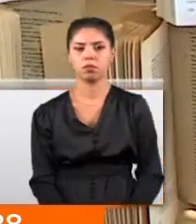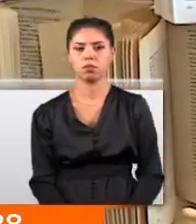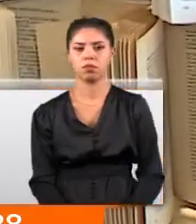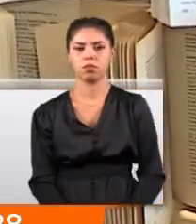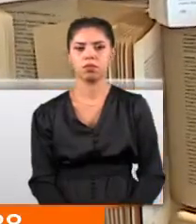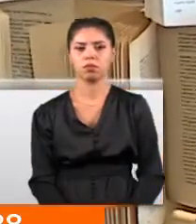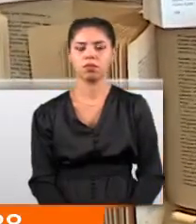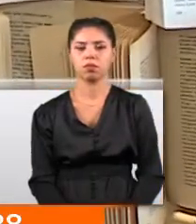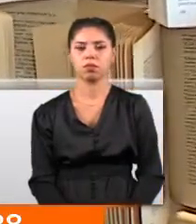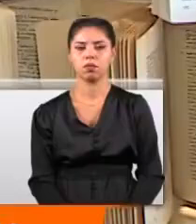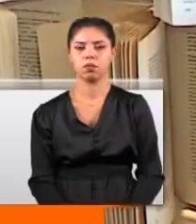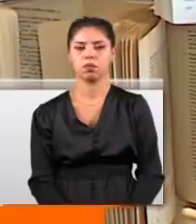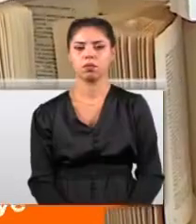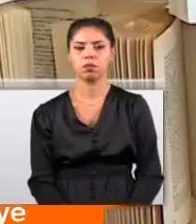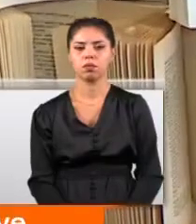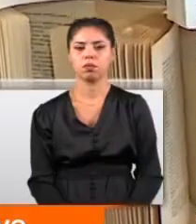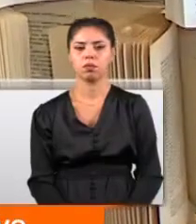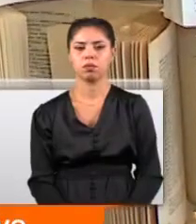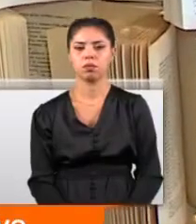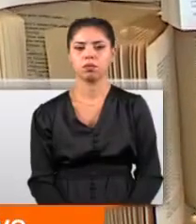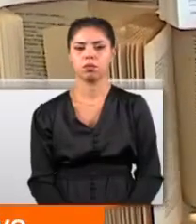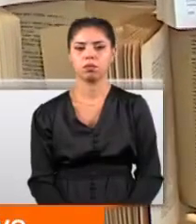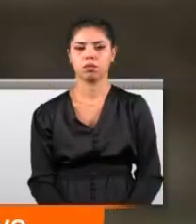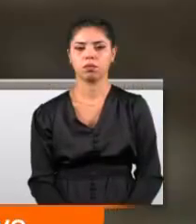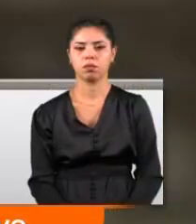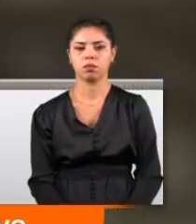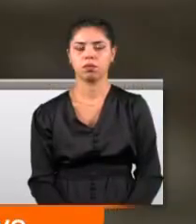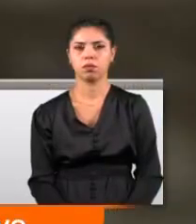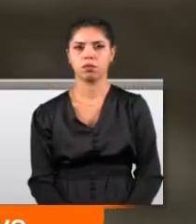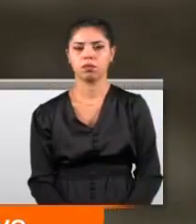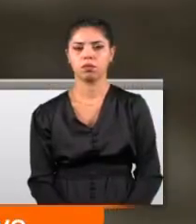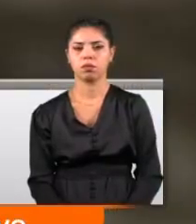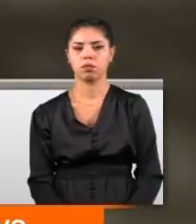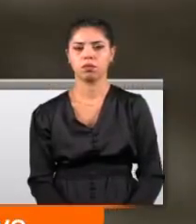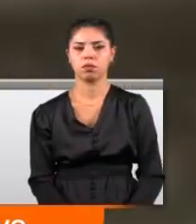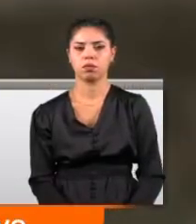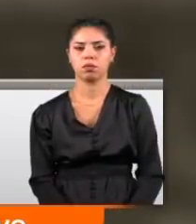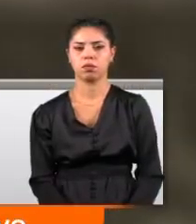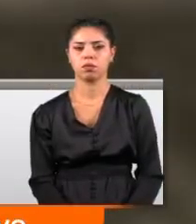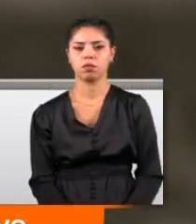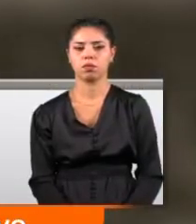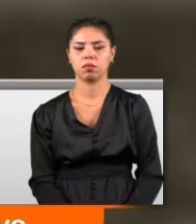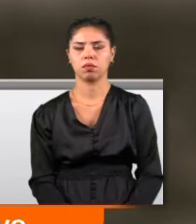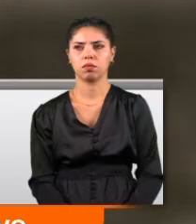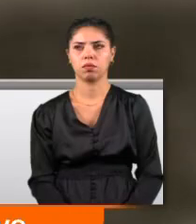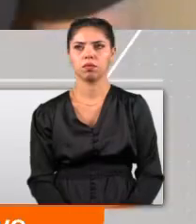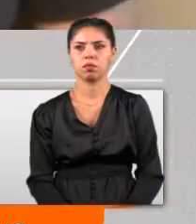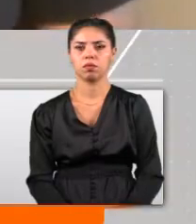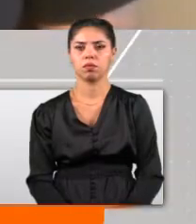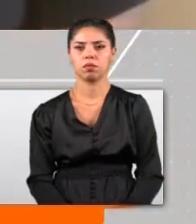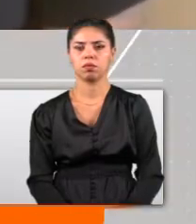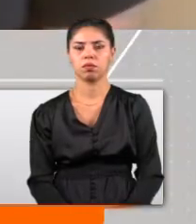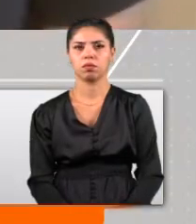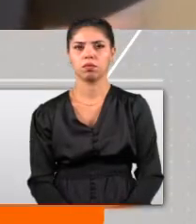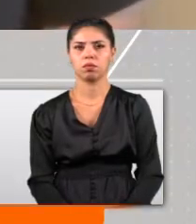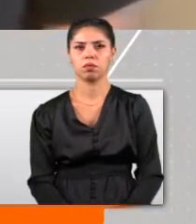aletler evimizin oturma odasında olursa bizim kontrolümüz de daha iyi olacak. Paramızı böyle kazanıyorduk. Şantaj yaparak kazanıyorduk paramızı. Bunun